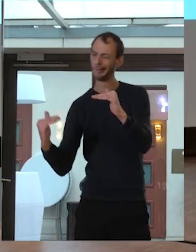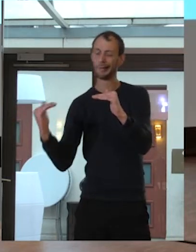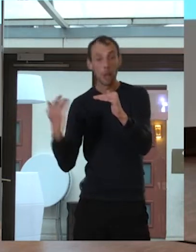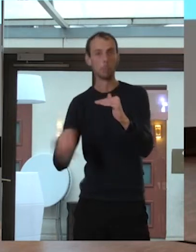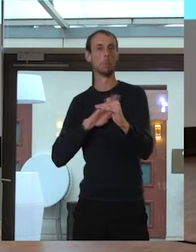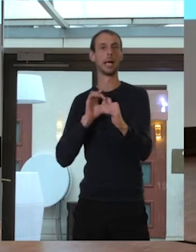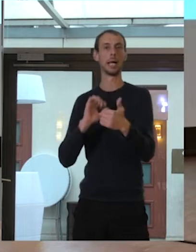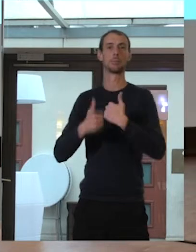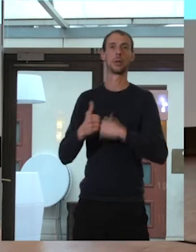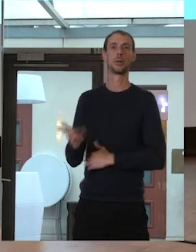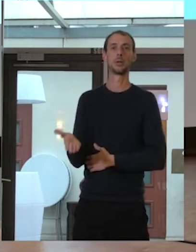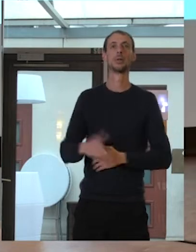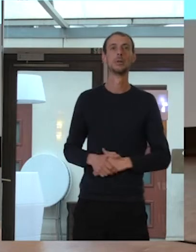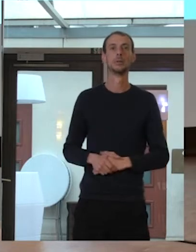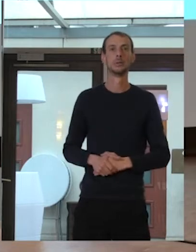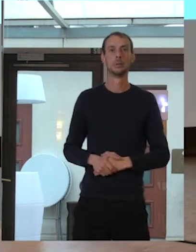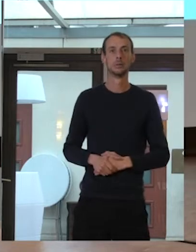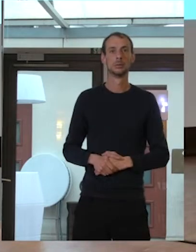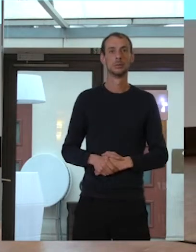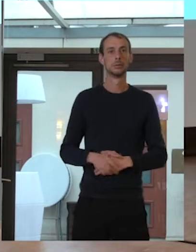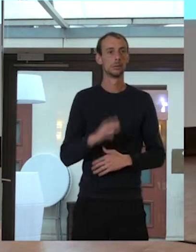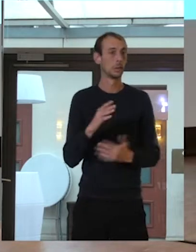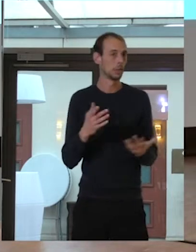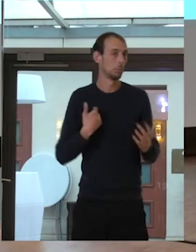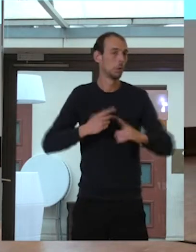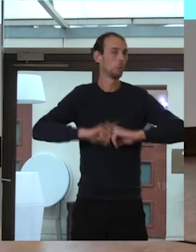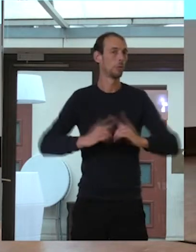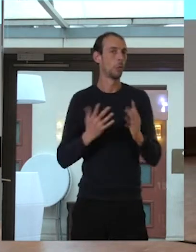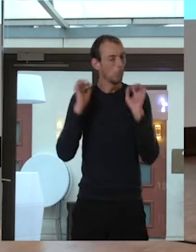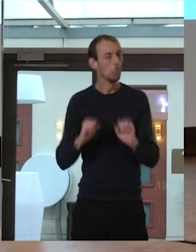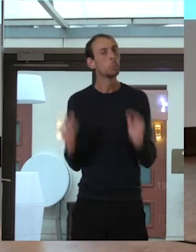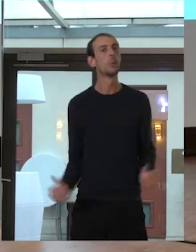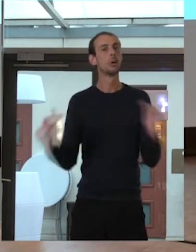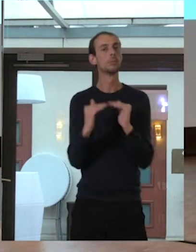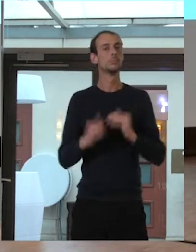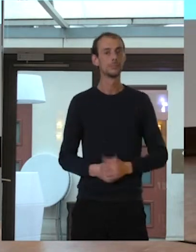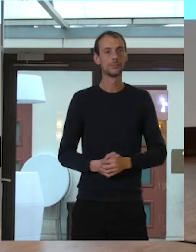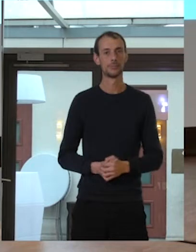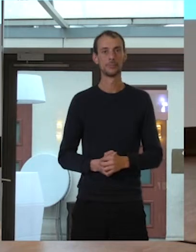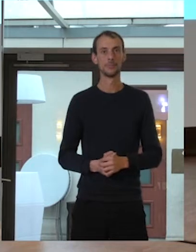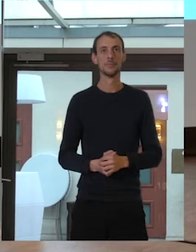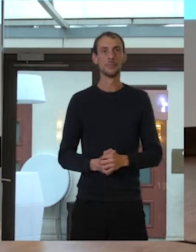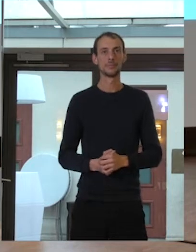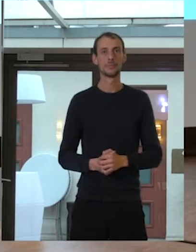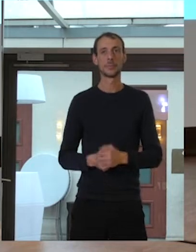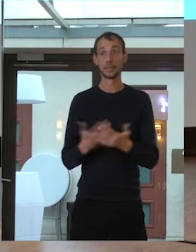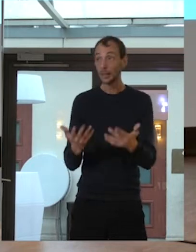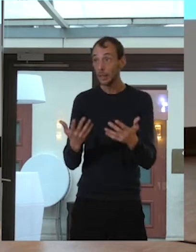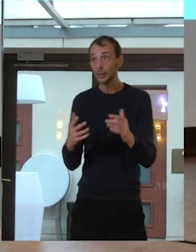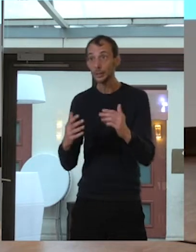qu'il est, j'ai conviction qu'il est possible de rétablir l'équilibre. Et ce rattrapage qu'on appelle de nos voeux,